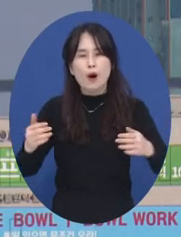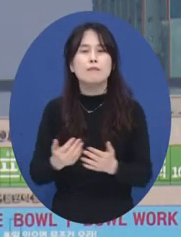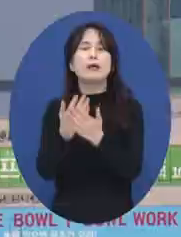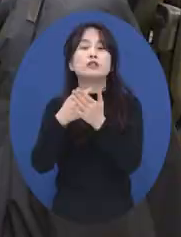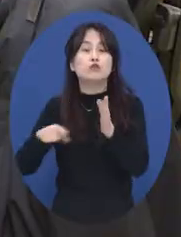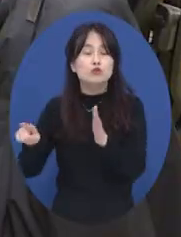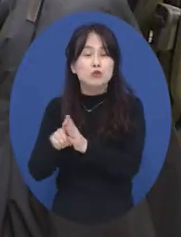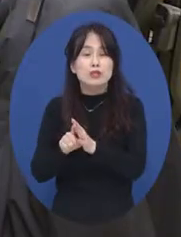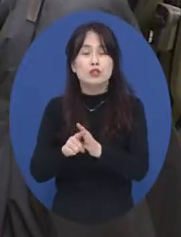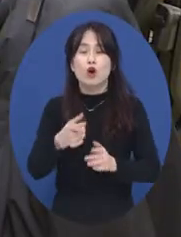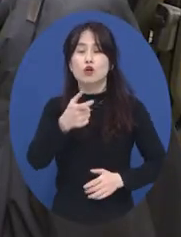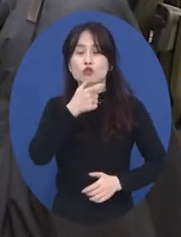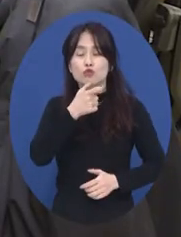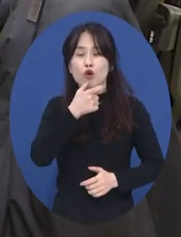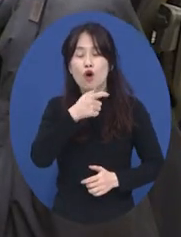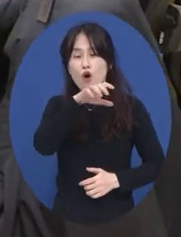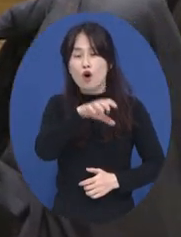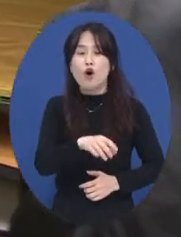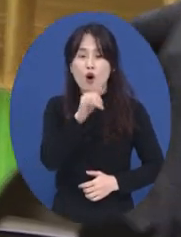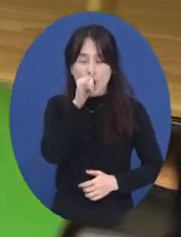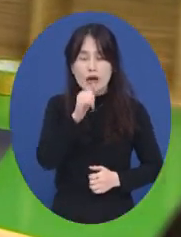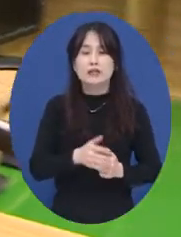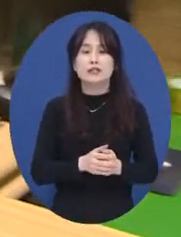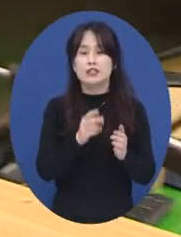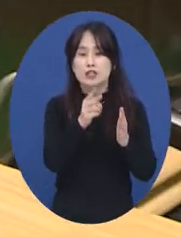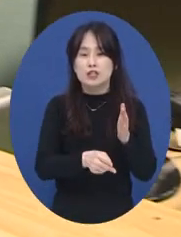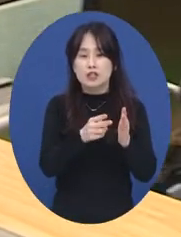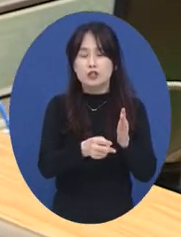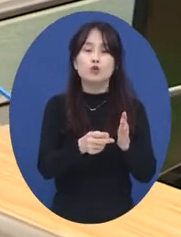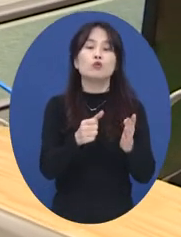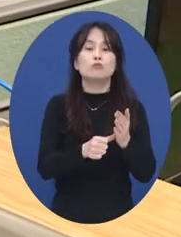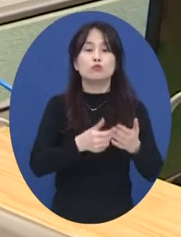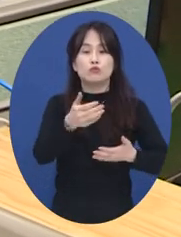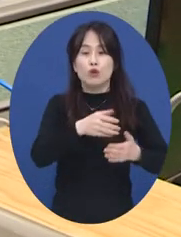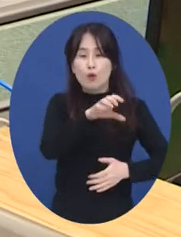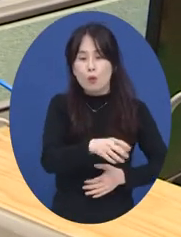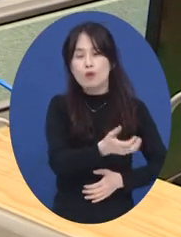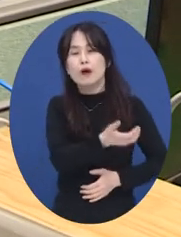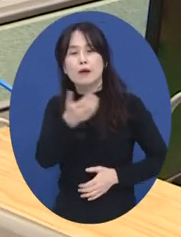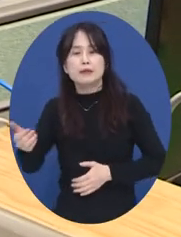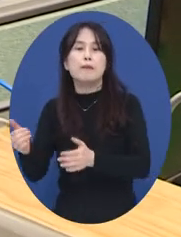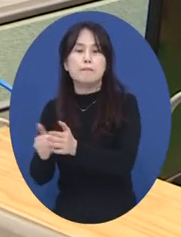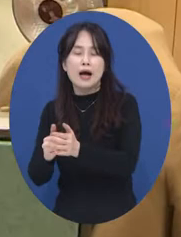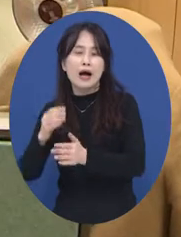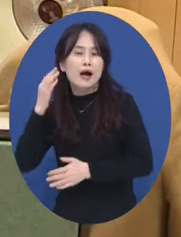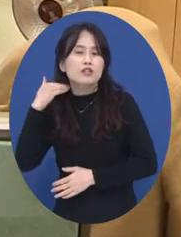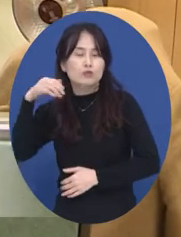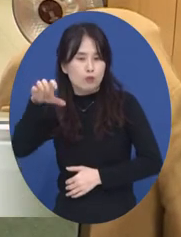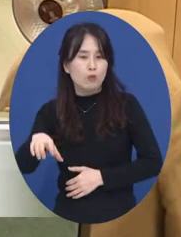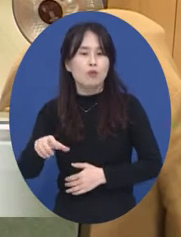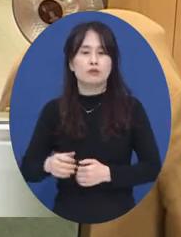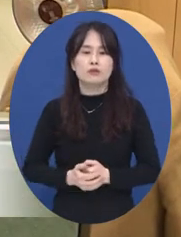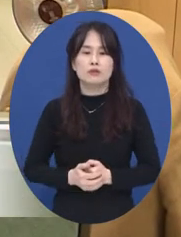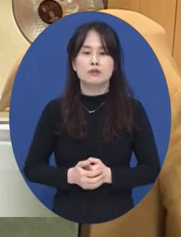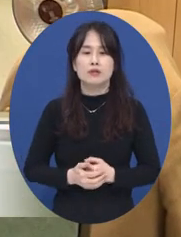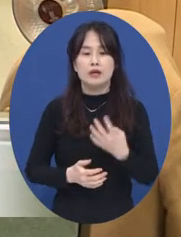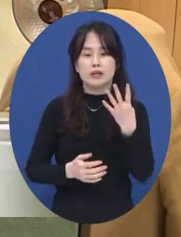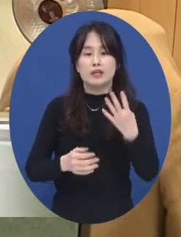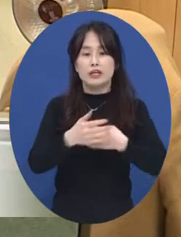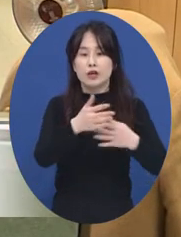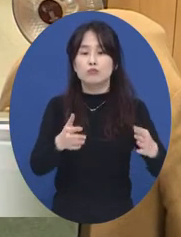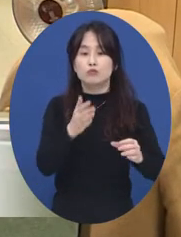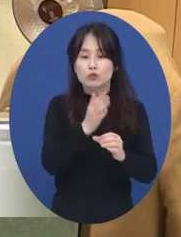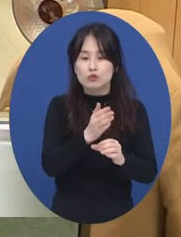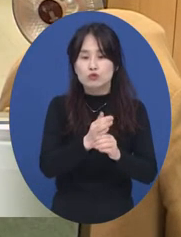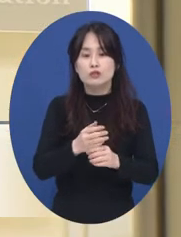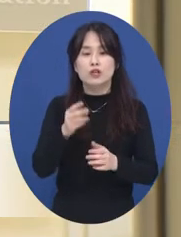경기도는 수원에 있는 철도 항만 물류 구글 의정부에 있는 북부청사 로 이전했습니다 철도 항만 물류 국 4개